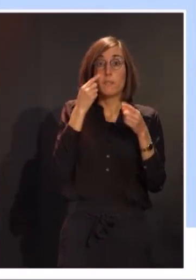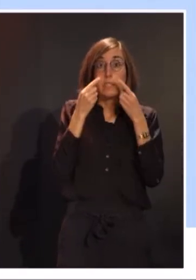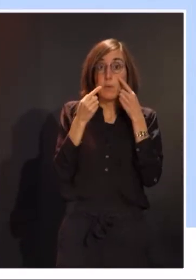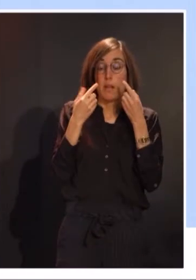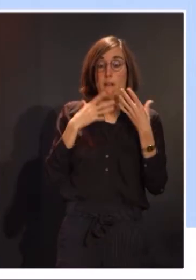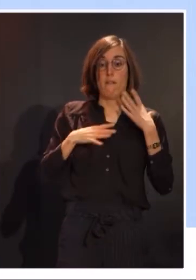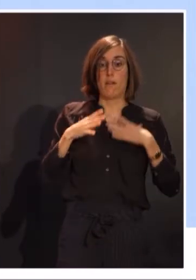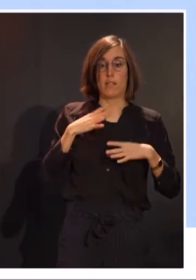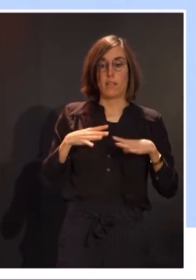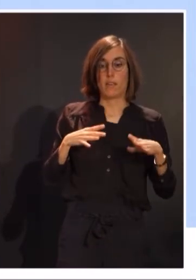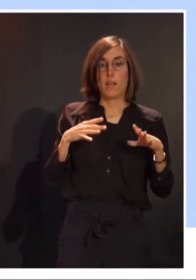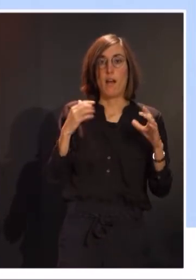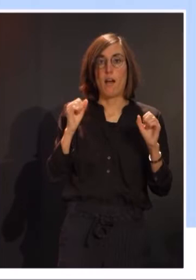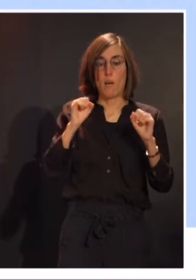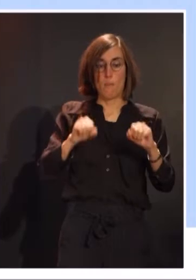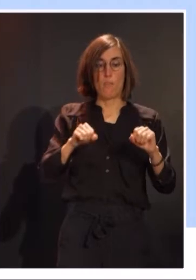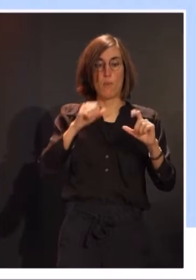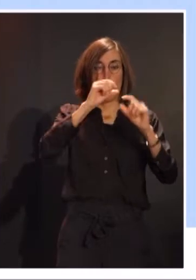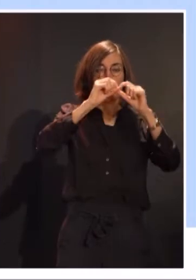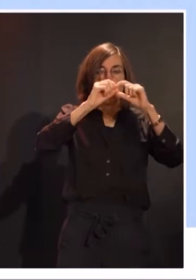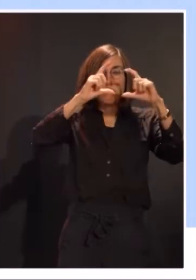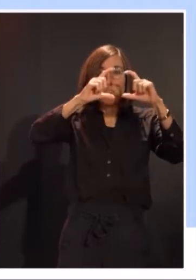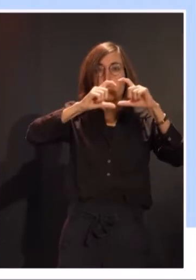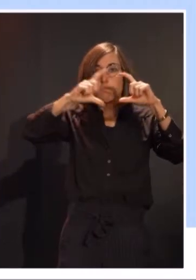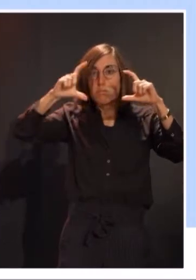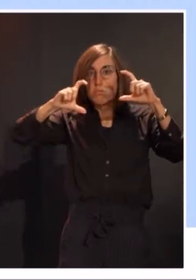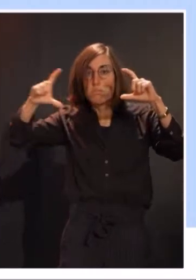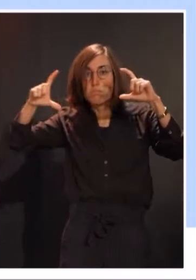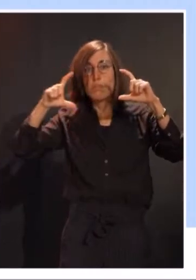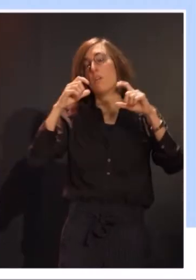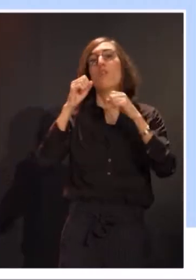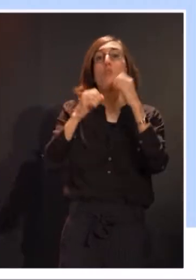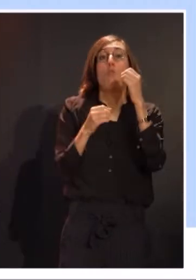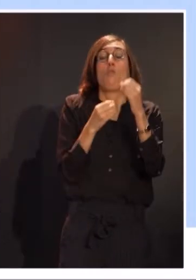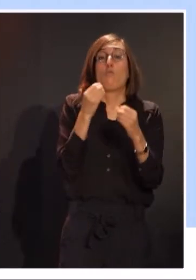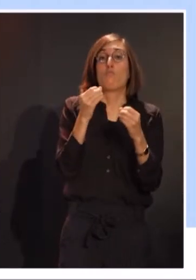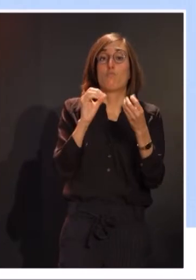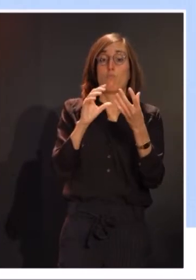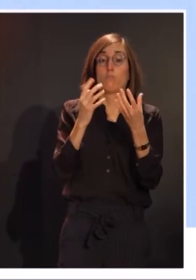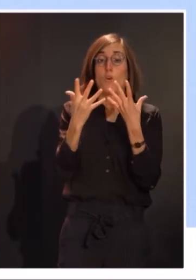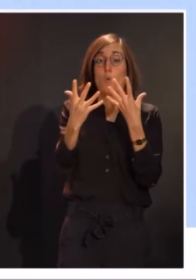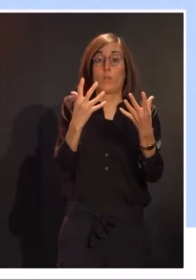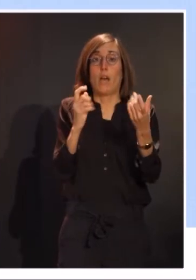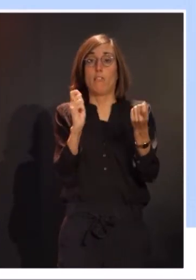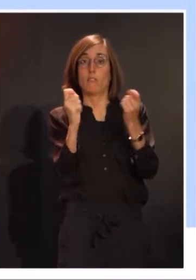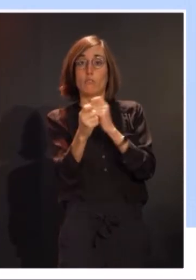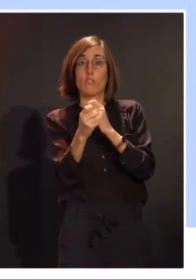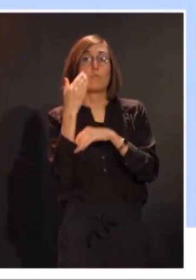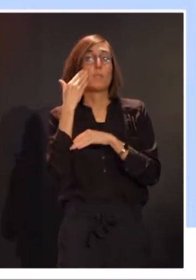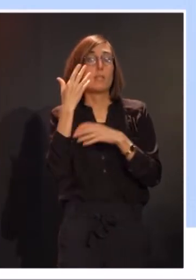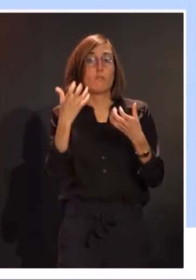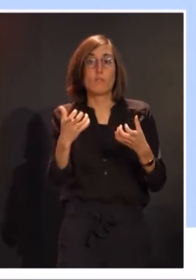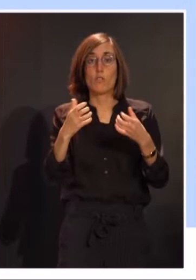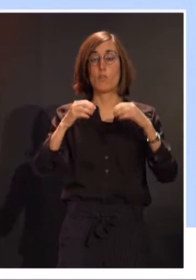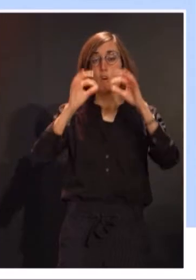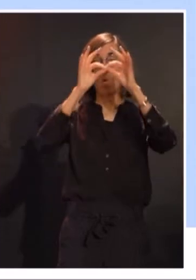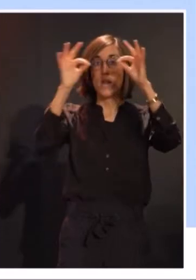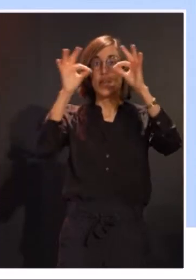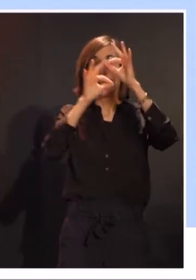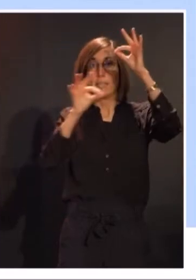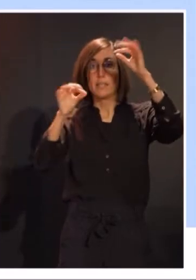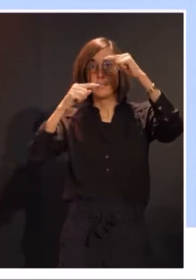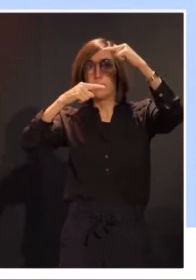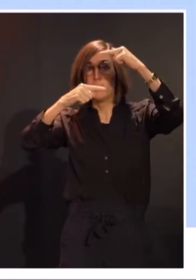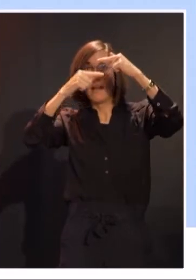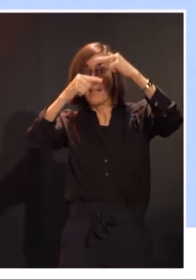ou changer les contrastes s'il veut, ou écarter les lignes. Il pourra également rédiger des réponses avec